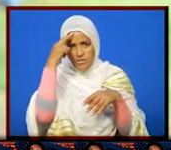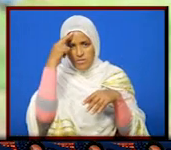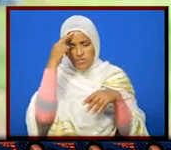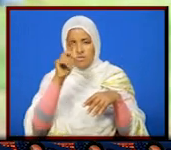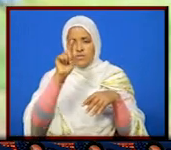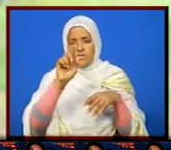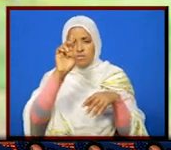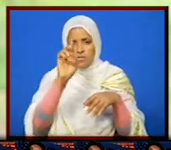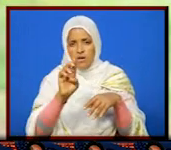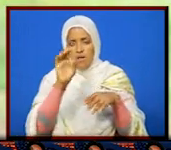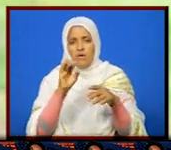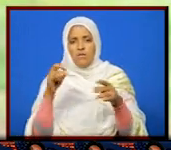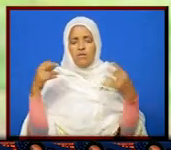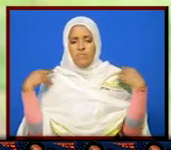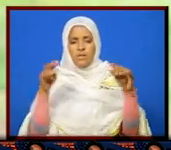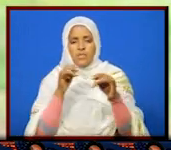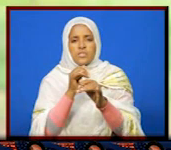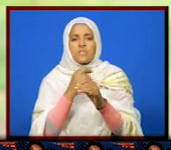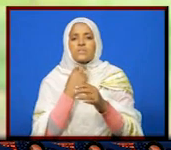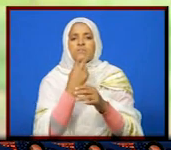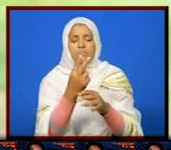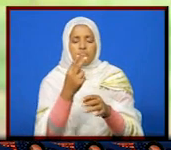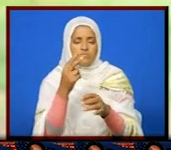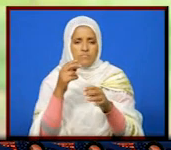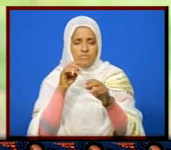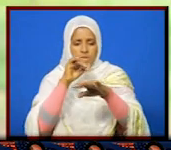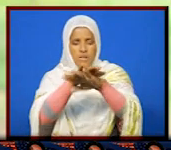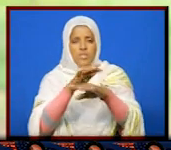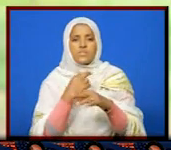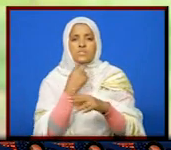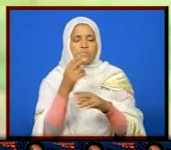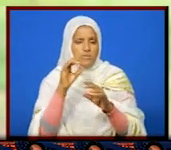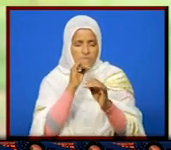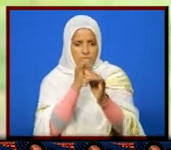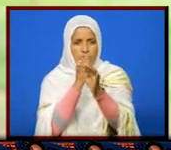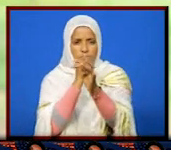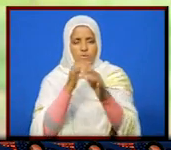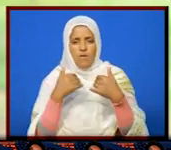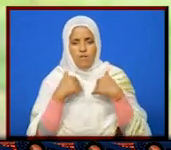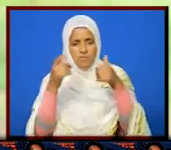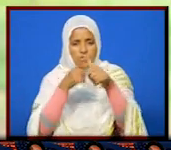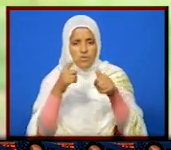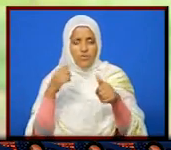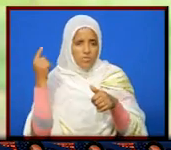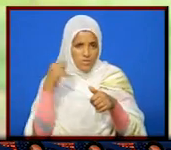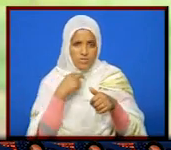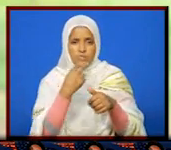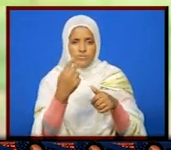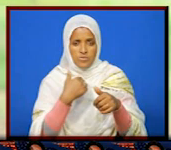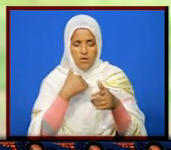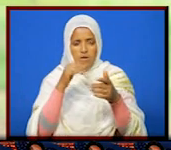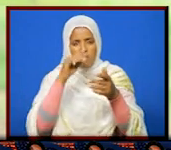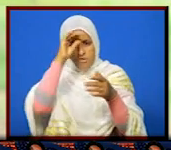አማካኝነት ንቃህ መዋቲ ተብሎ የመለከት ድምፅ ይነፋል። ያ የመለከትን ድምፅ የመጀመሪያው ድምፅ